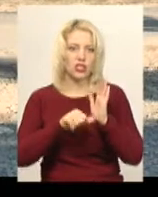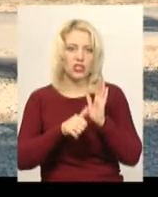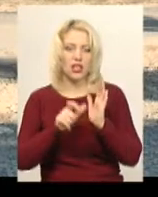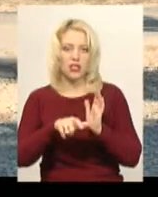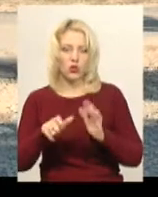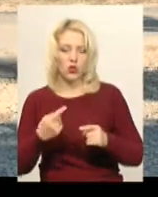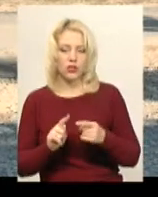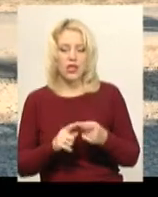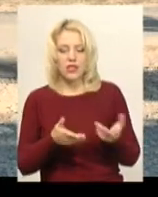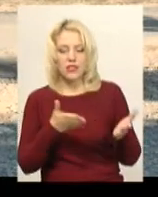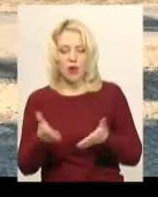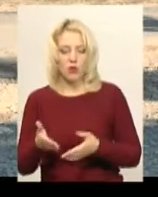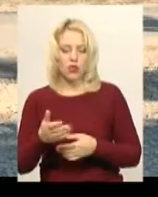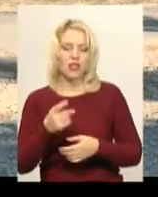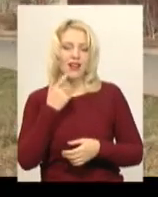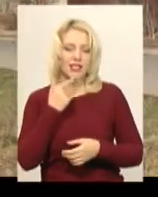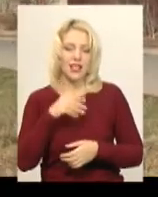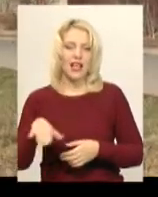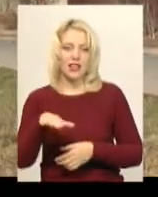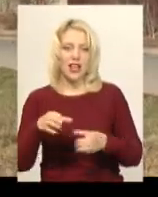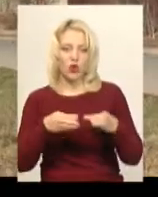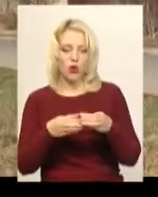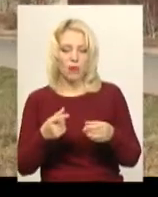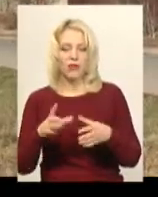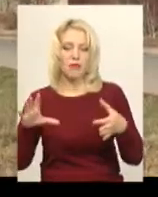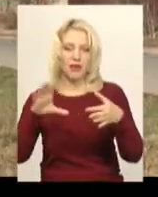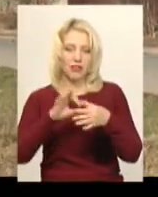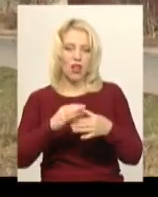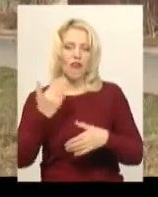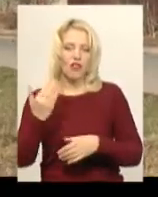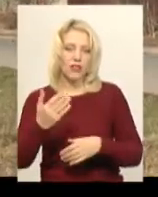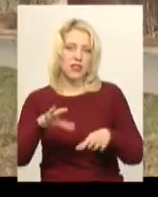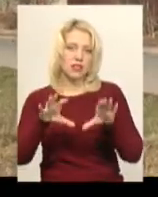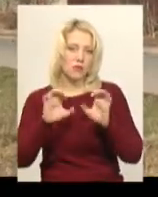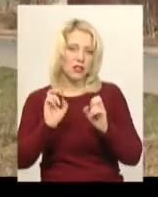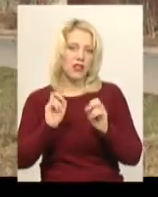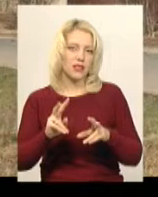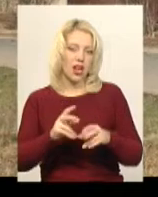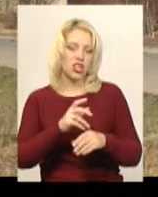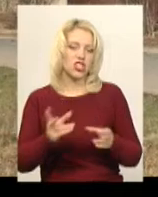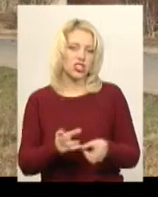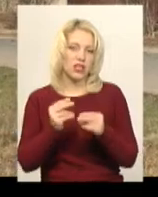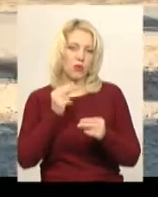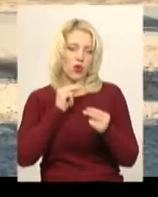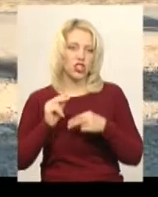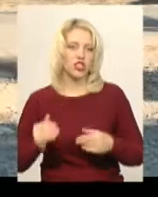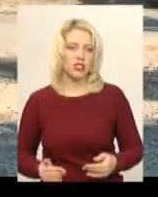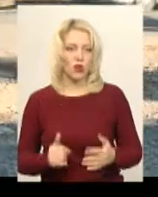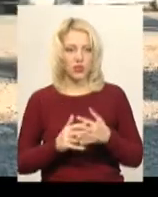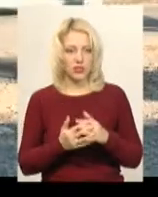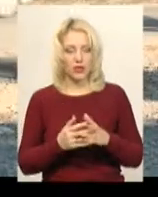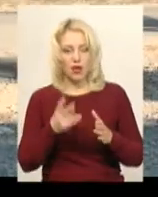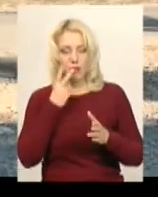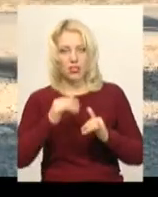каже, запрошення Красилівської тергромади приєднатися вона і депутати сільської ради сприйняли як шанс покращити життя в селах. Бачимо